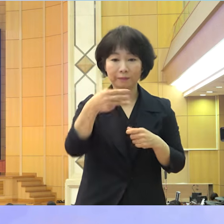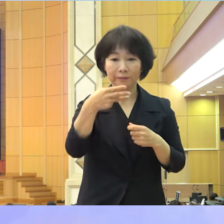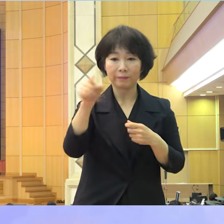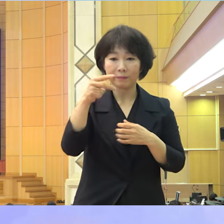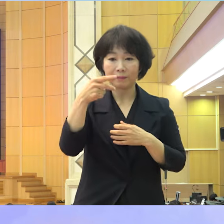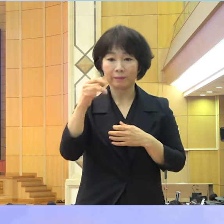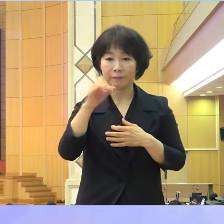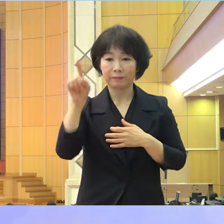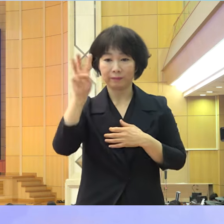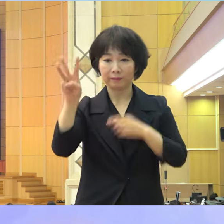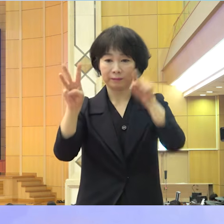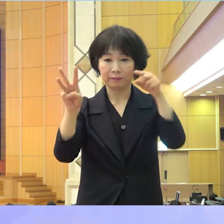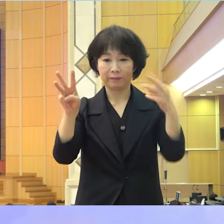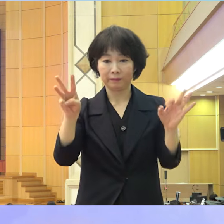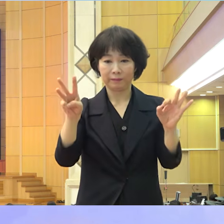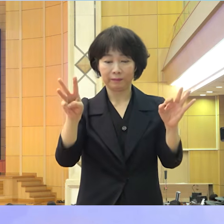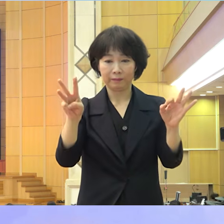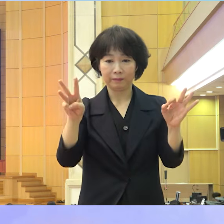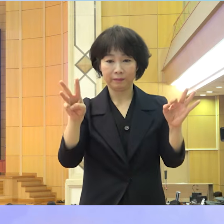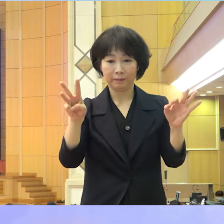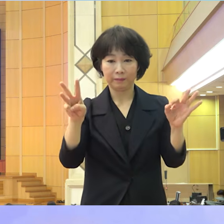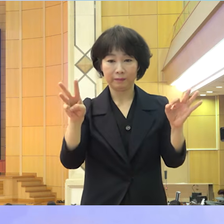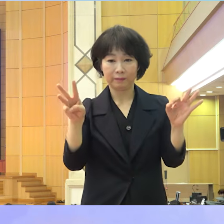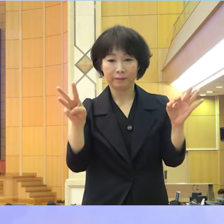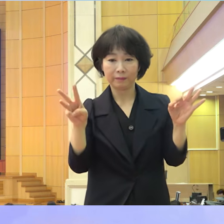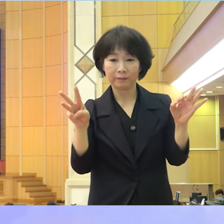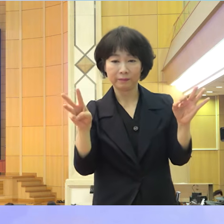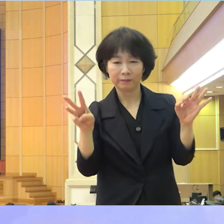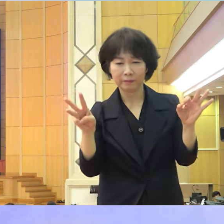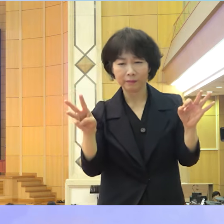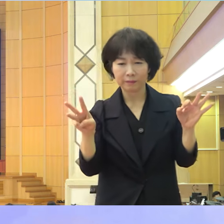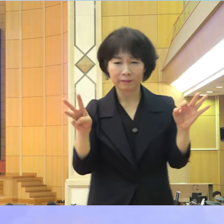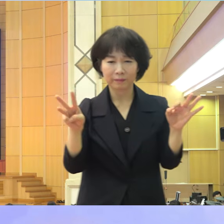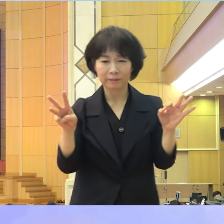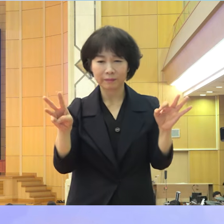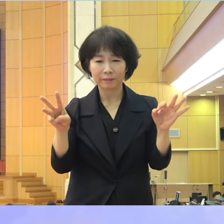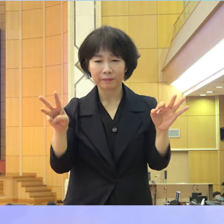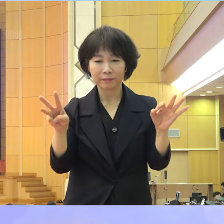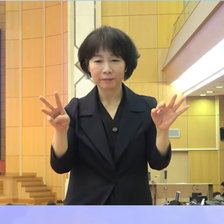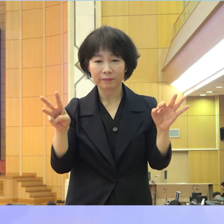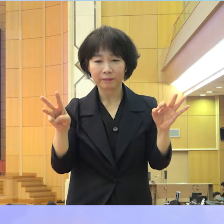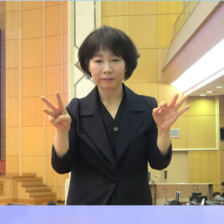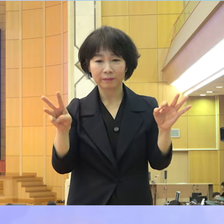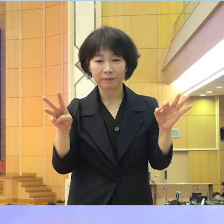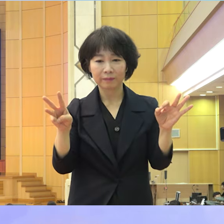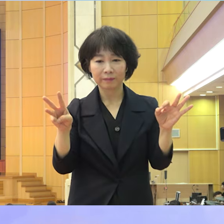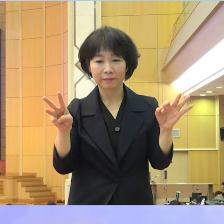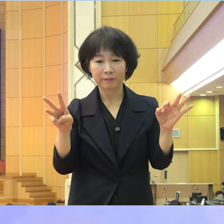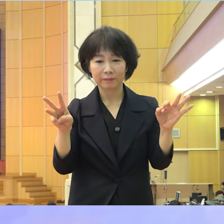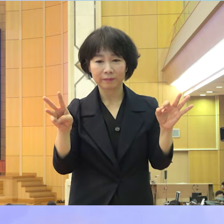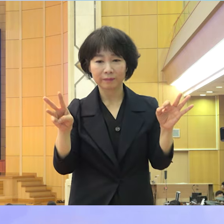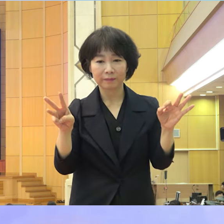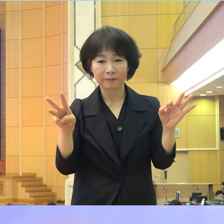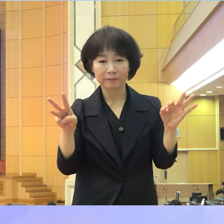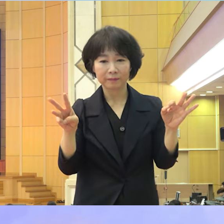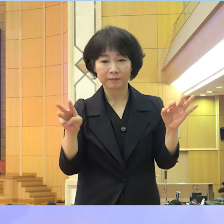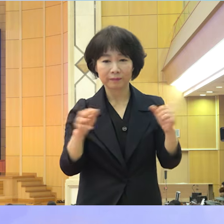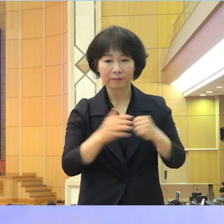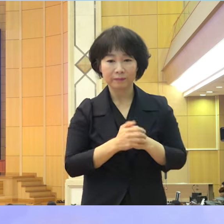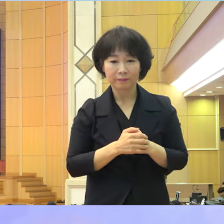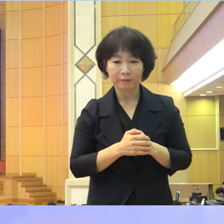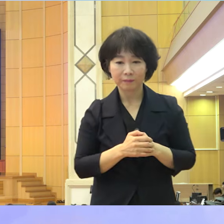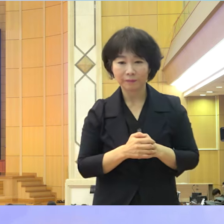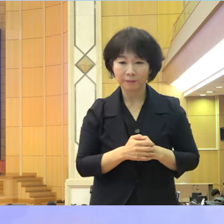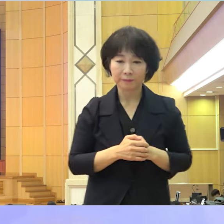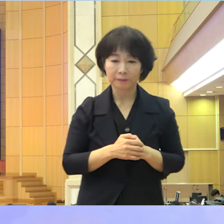갈라디아서 3장 10절에 누구든지 누구를 막론하고 율법책에 기록된 대로 모든 일을 항상 행하지